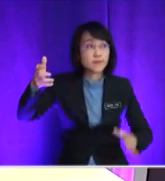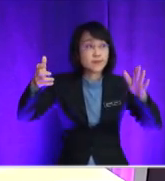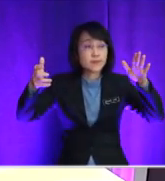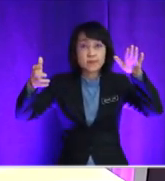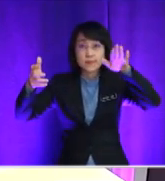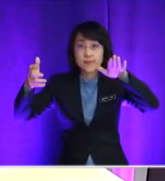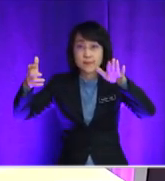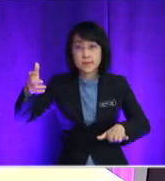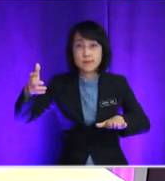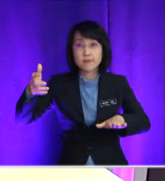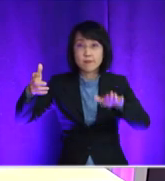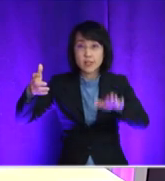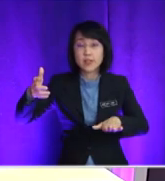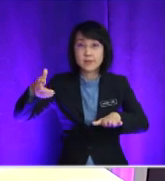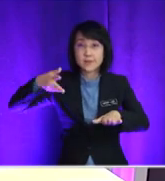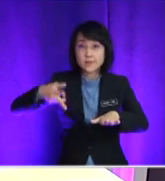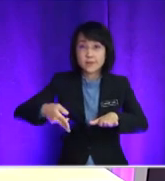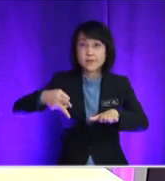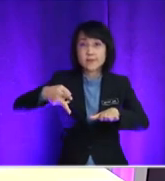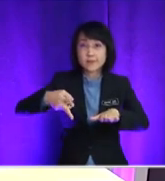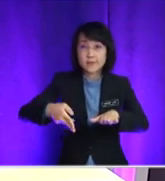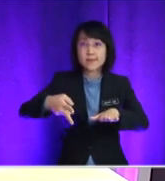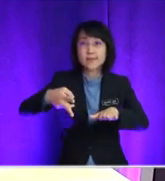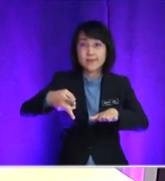letak di atas pola oke